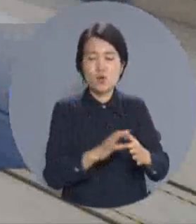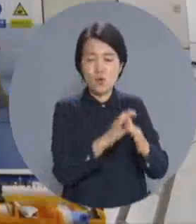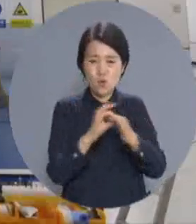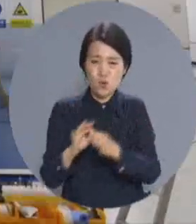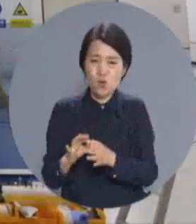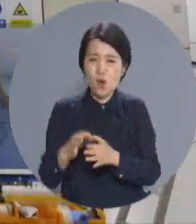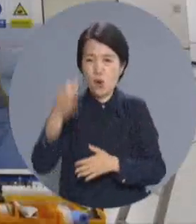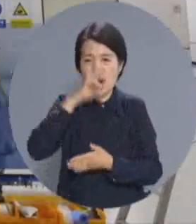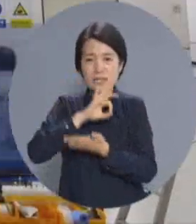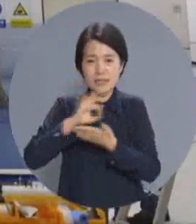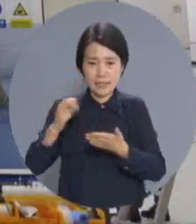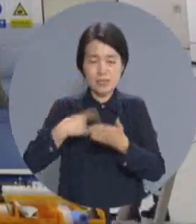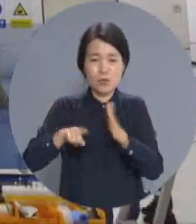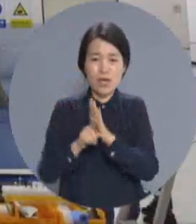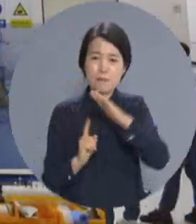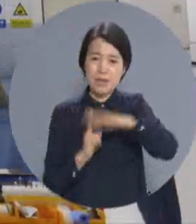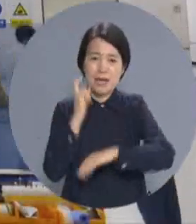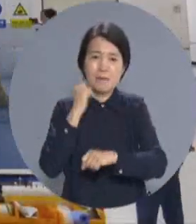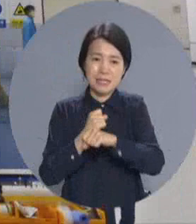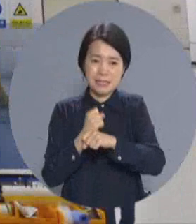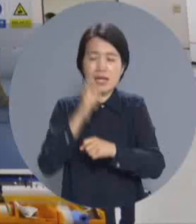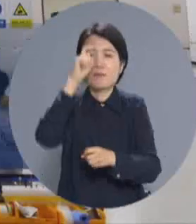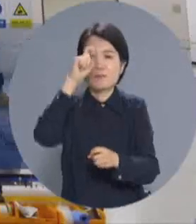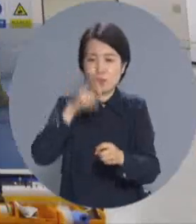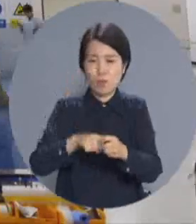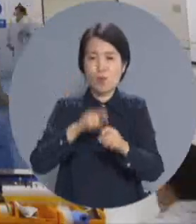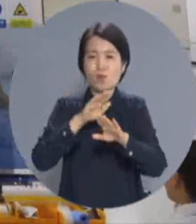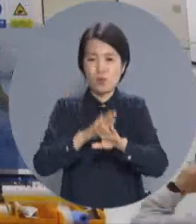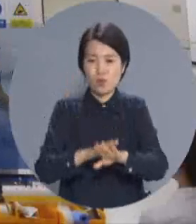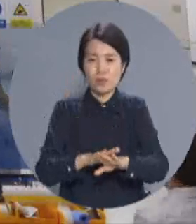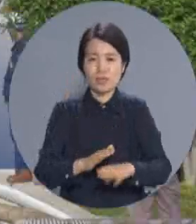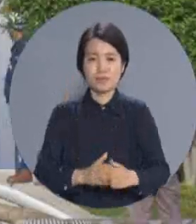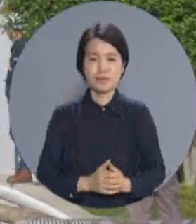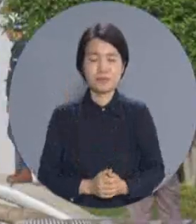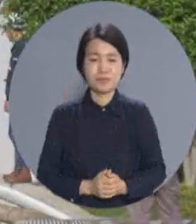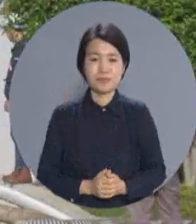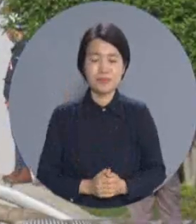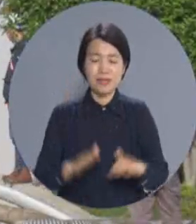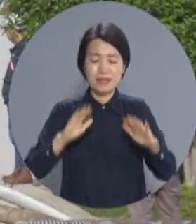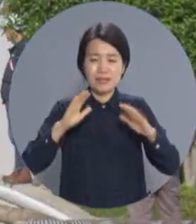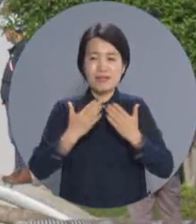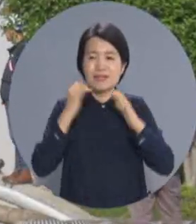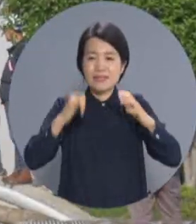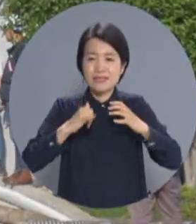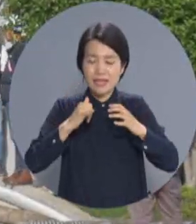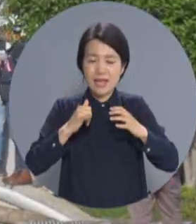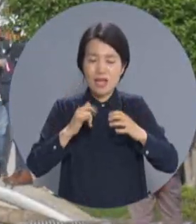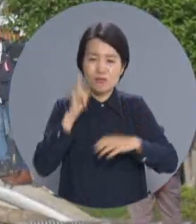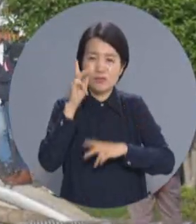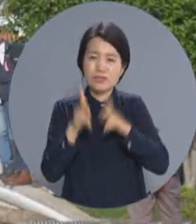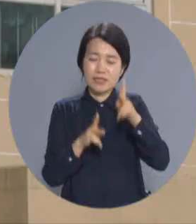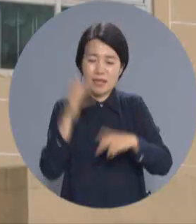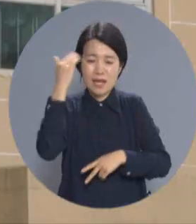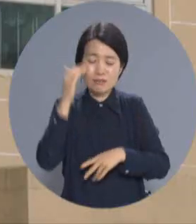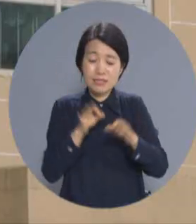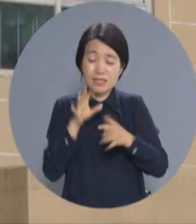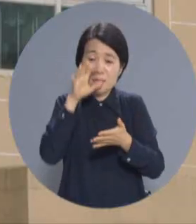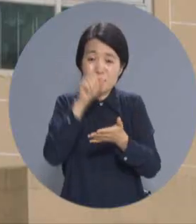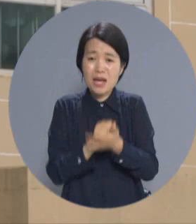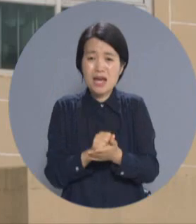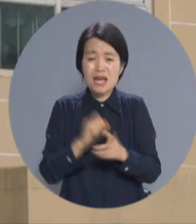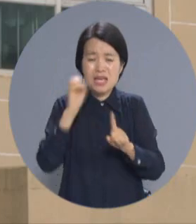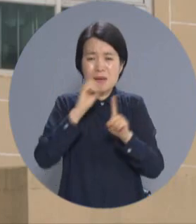개선을 통해서 상업화할 수 있는 발사체를 개발하는 데 목표를 두고 있습니다. 전 세계 우주 산업에서 한국 시장 점유율은